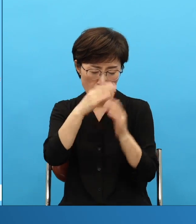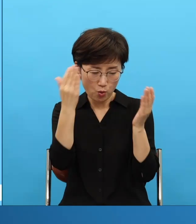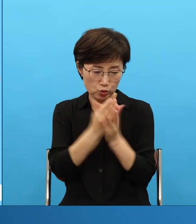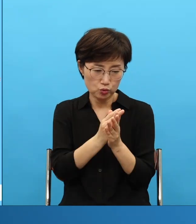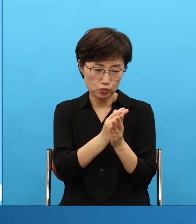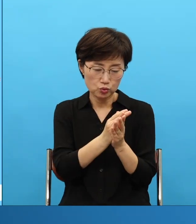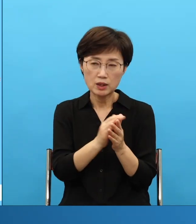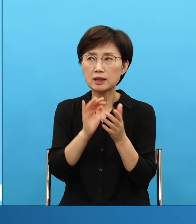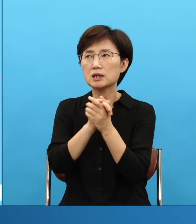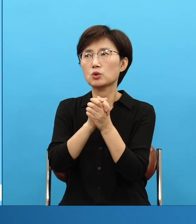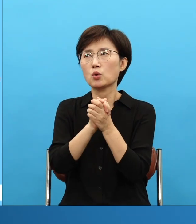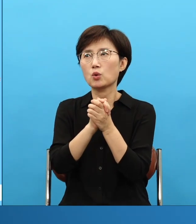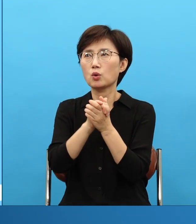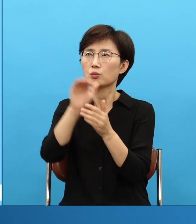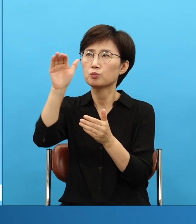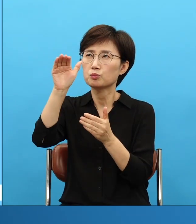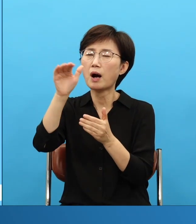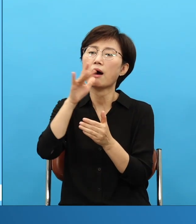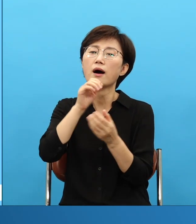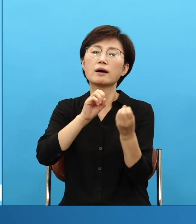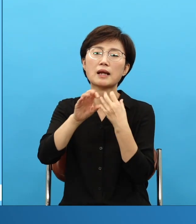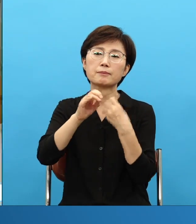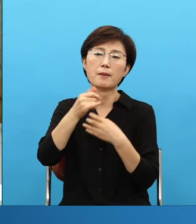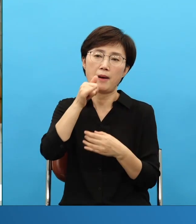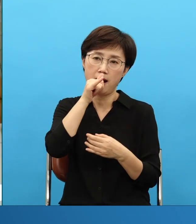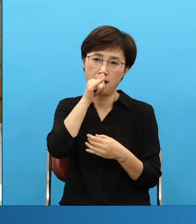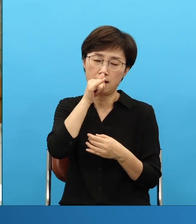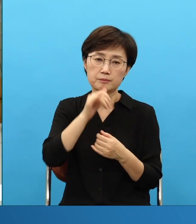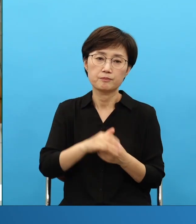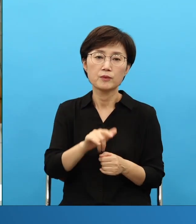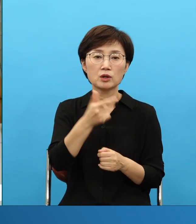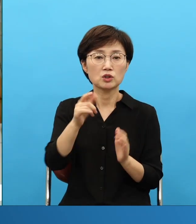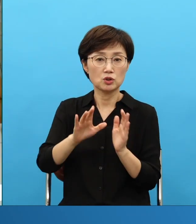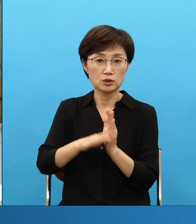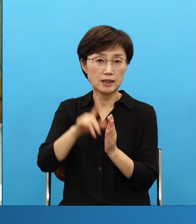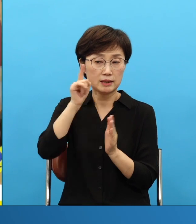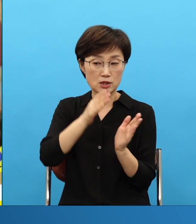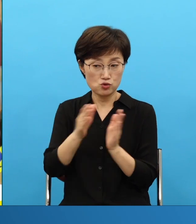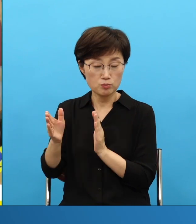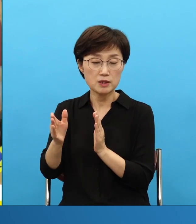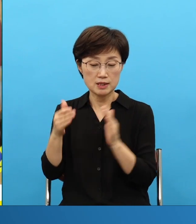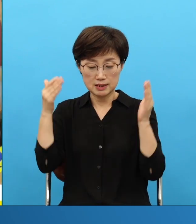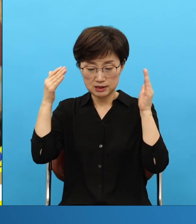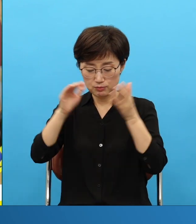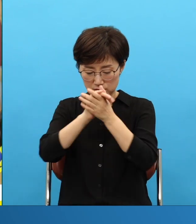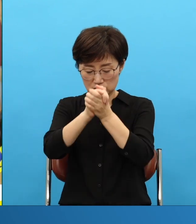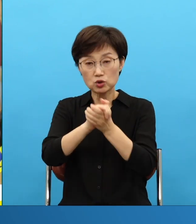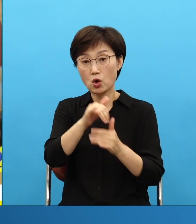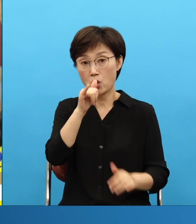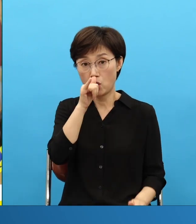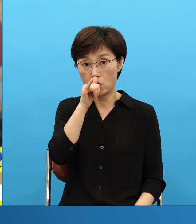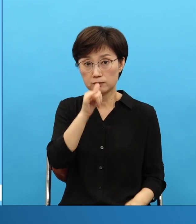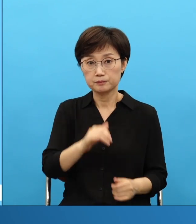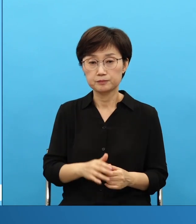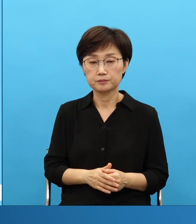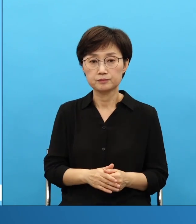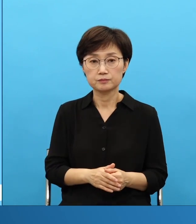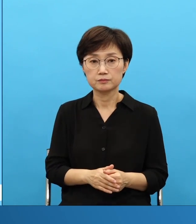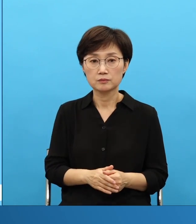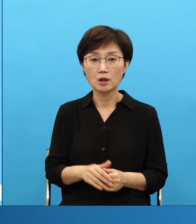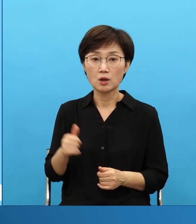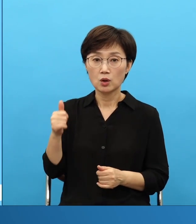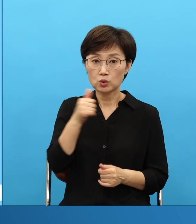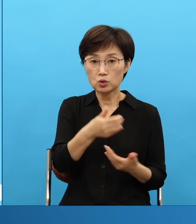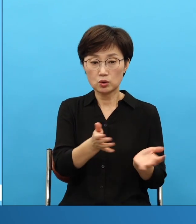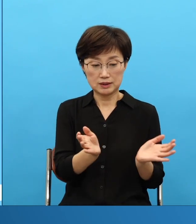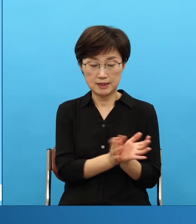연결해보면 항상 답이 나오는 것을 알아가고 있어. 저녁에는 내일을 준비하며 집중 기도하는 시간을 가져. 우리